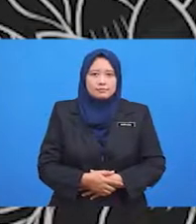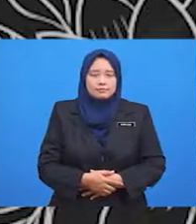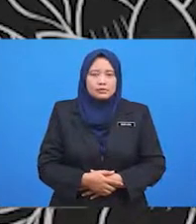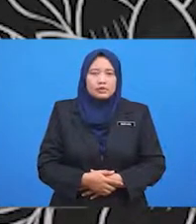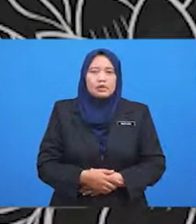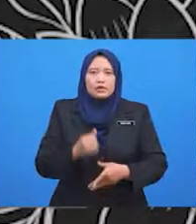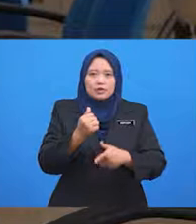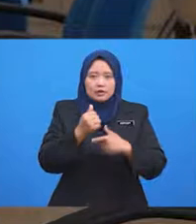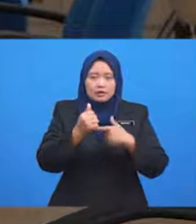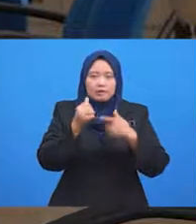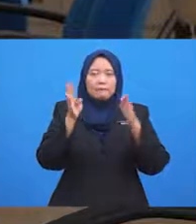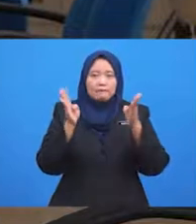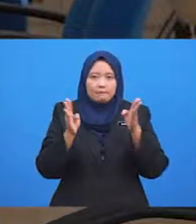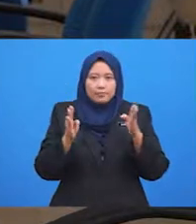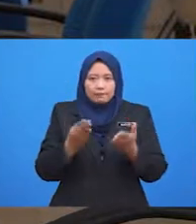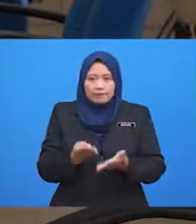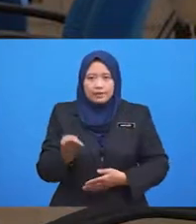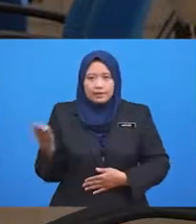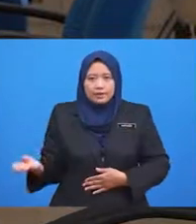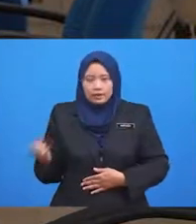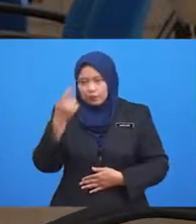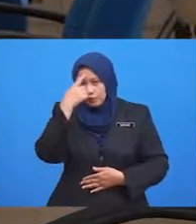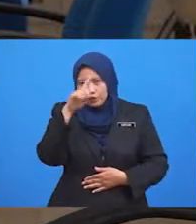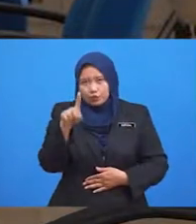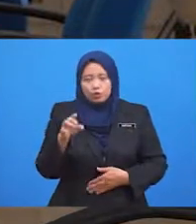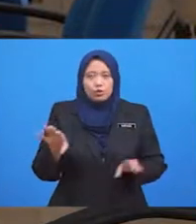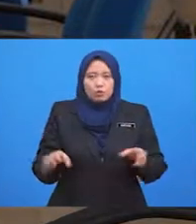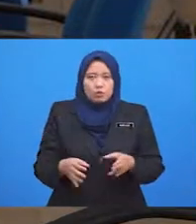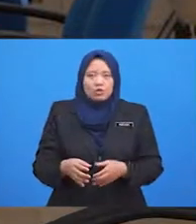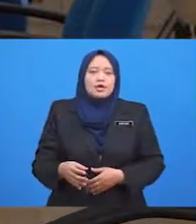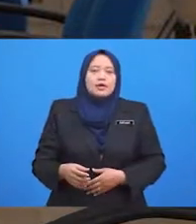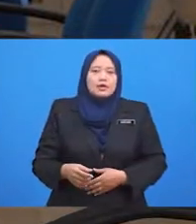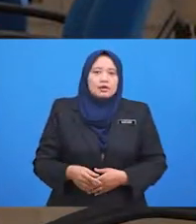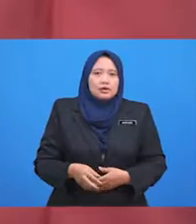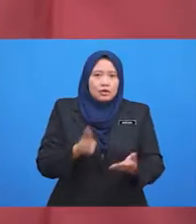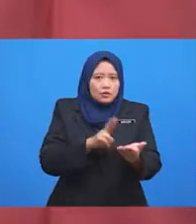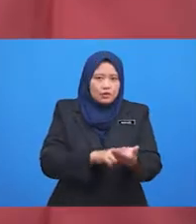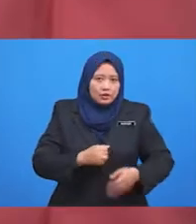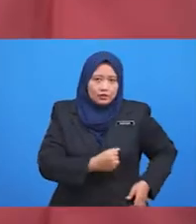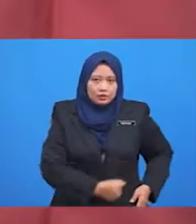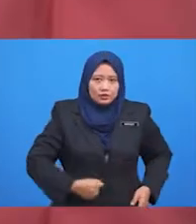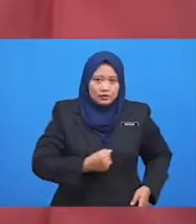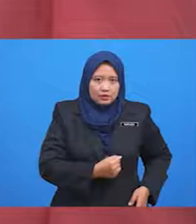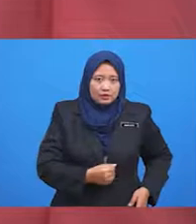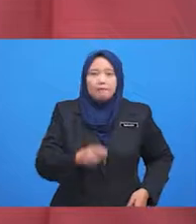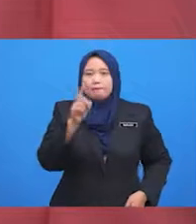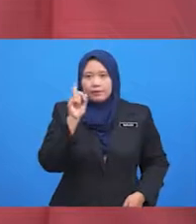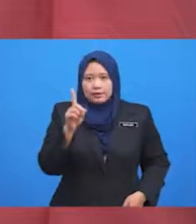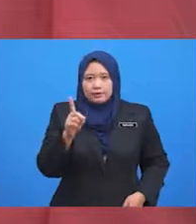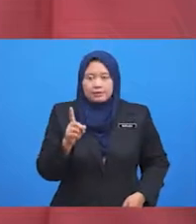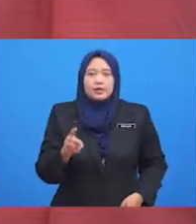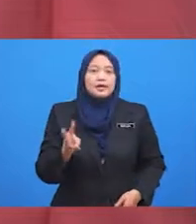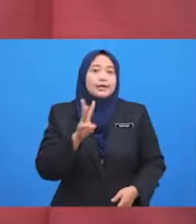Antara bahan yang diperlukan untuk melaksanakan rawatan ultrasound ialah yang pertama, spirit surgical